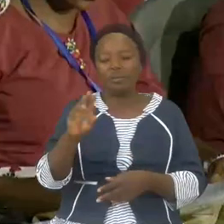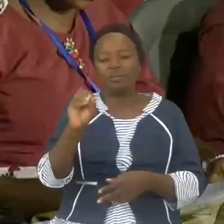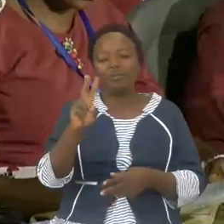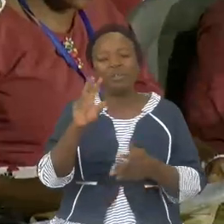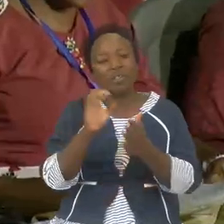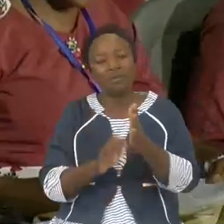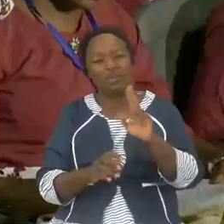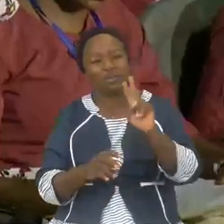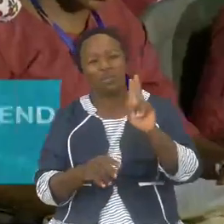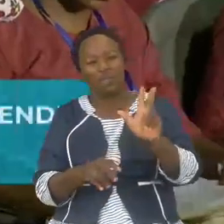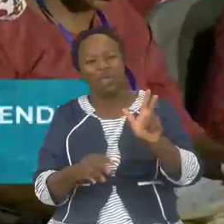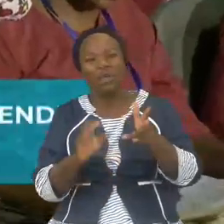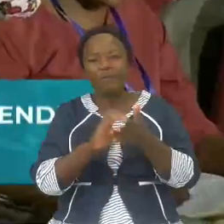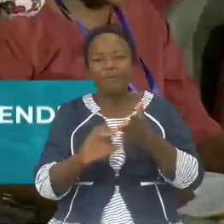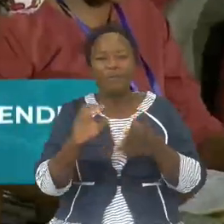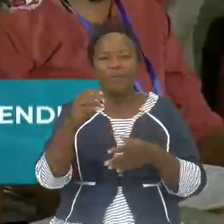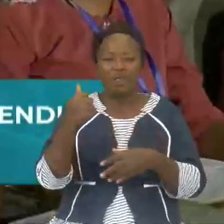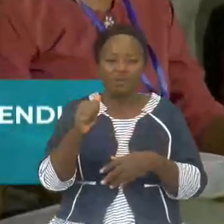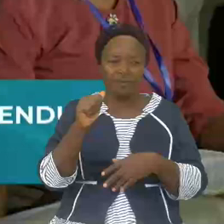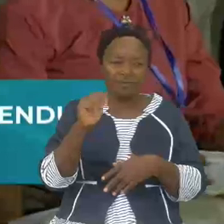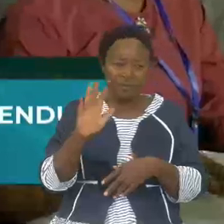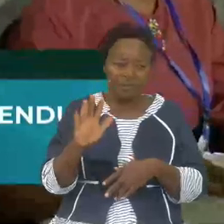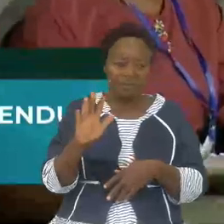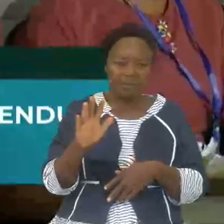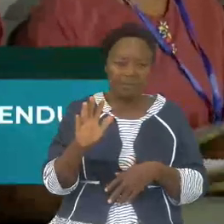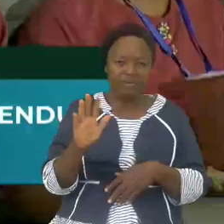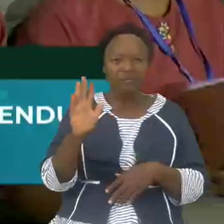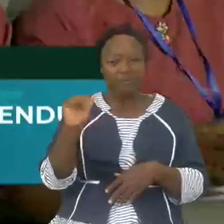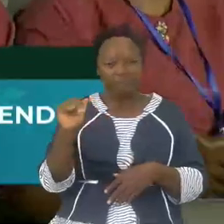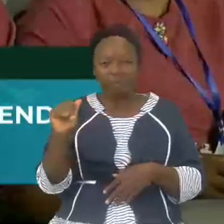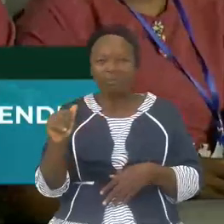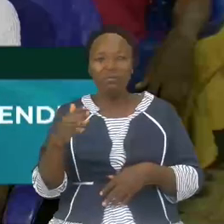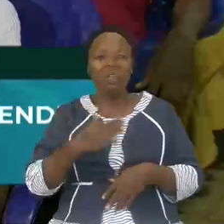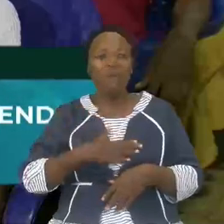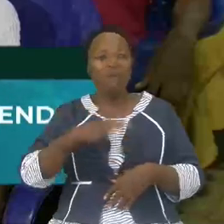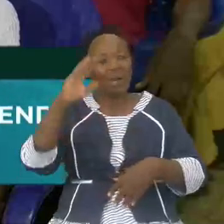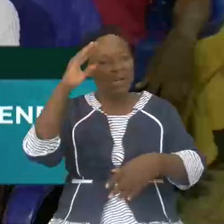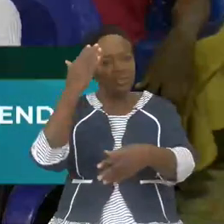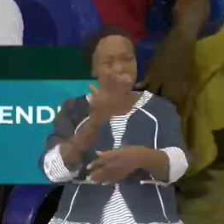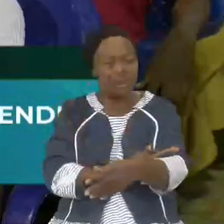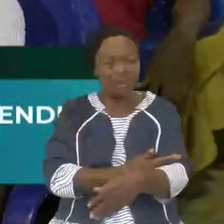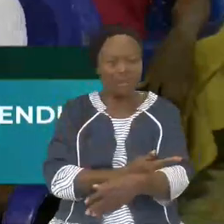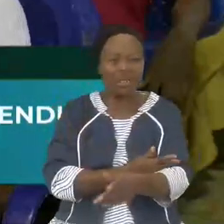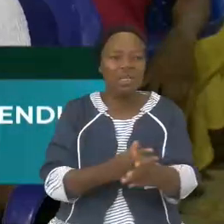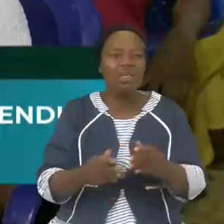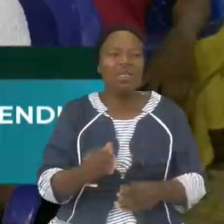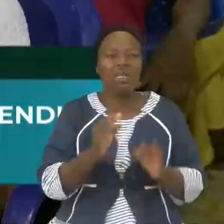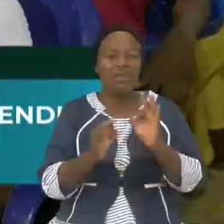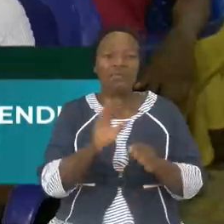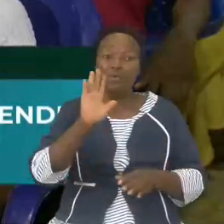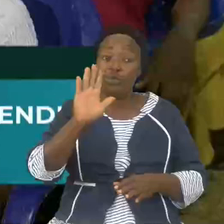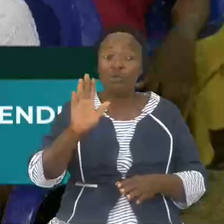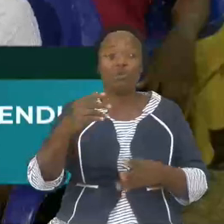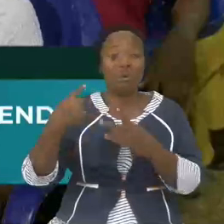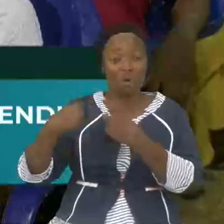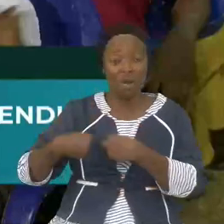Proverbe 23. Proverbe 23. Proverbe 23. Verset